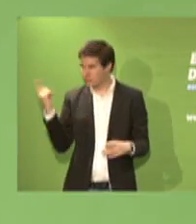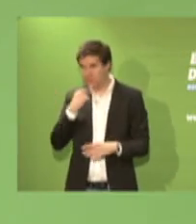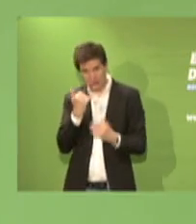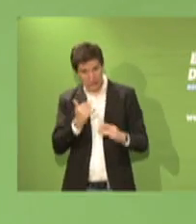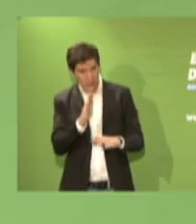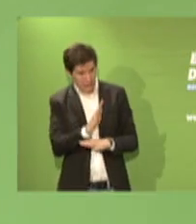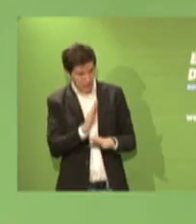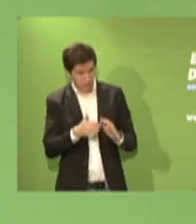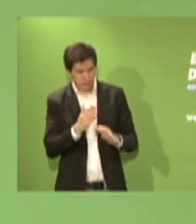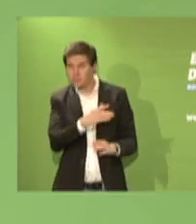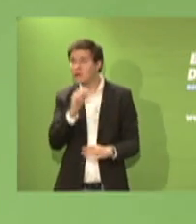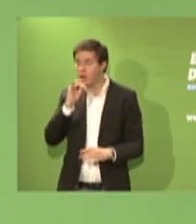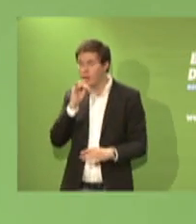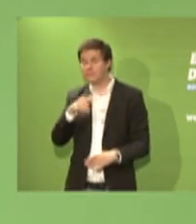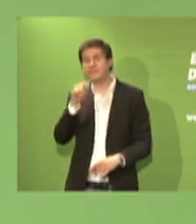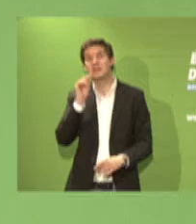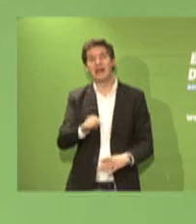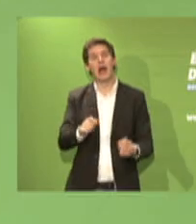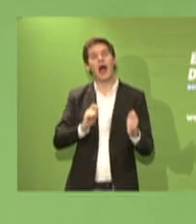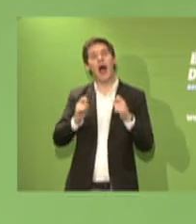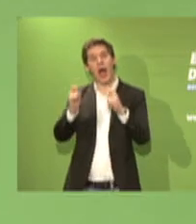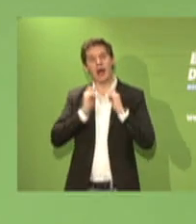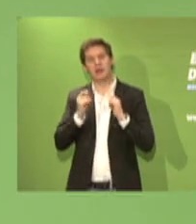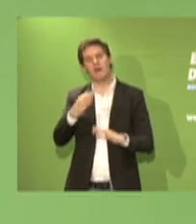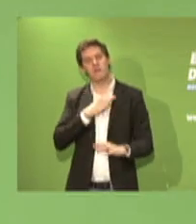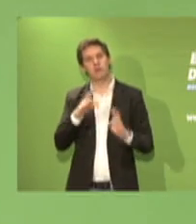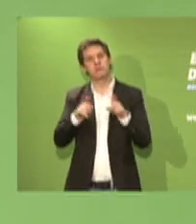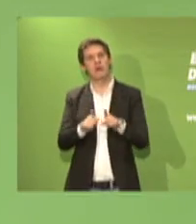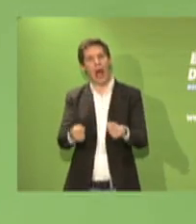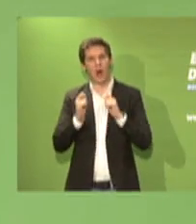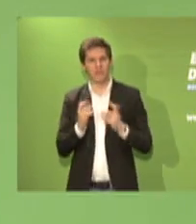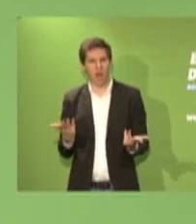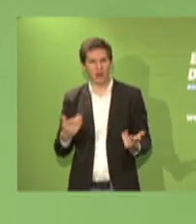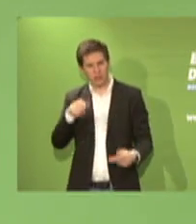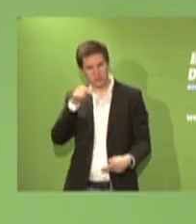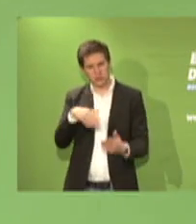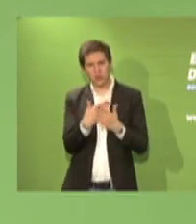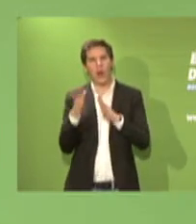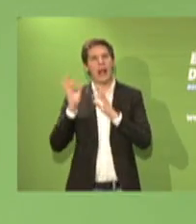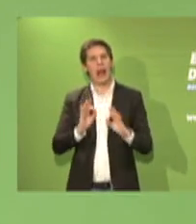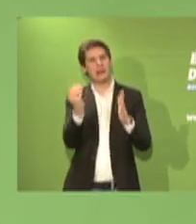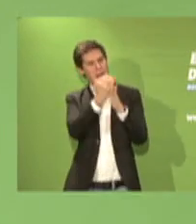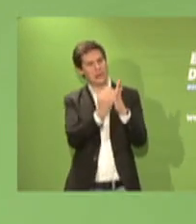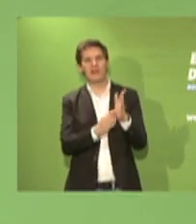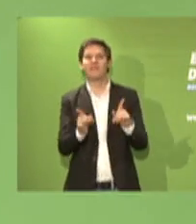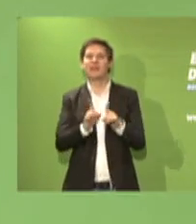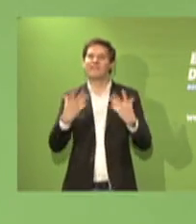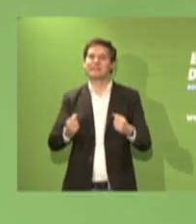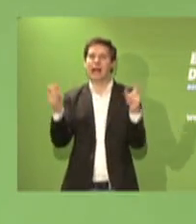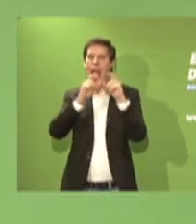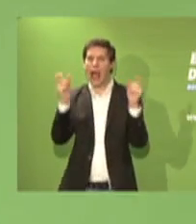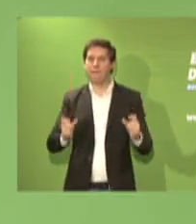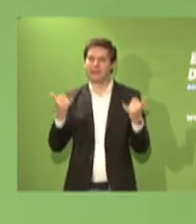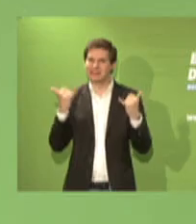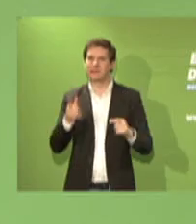Schluss. Den Antrag verstehen wir als Auftakt. Die Leitlinien geben jetzt einen Rahmen vor. Es gilt, sie auszugestalten.